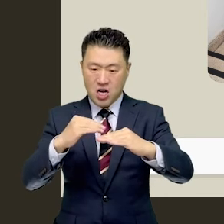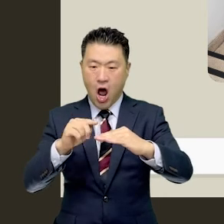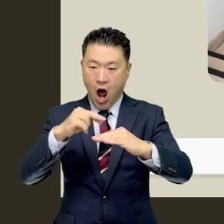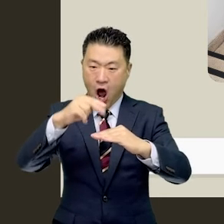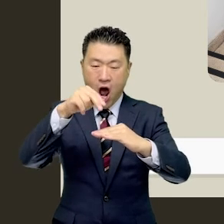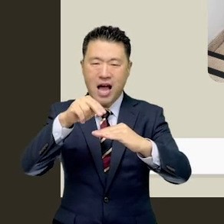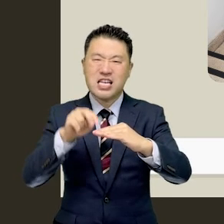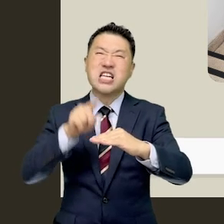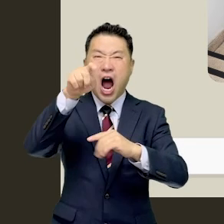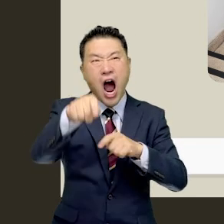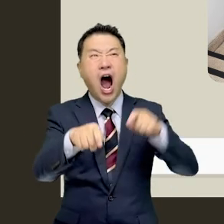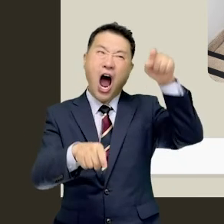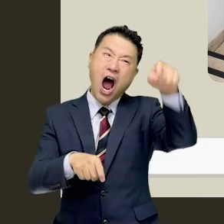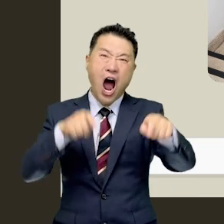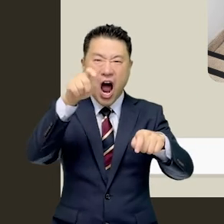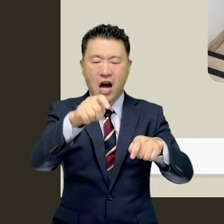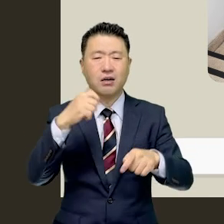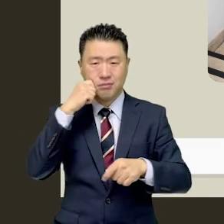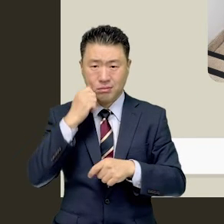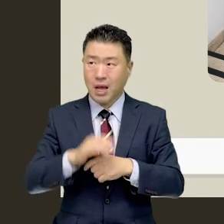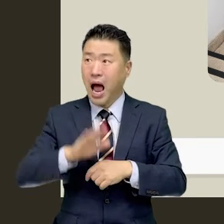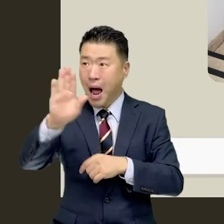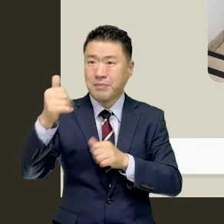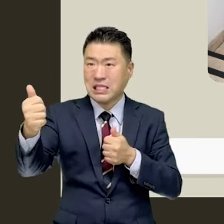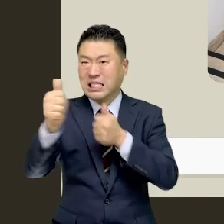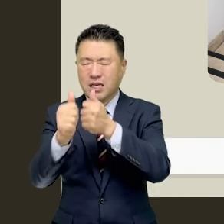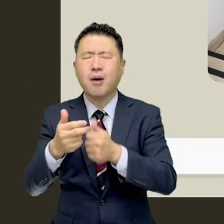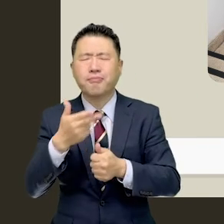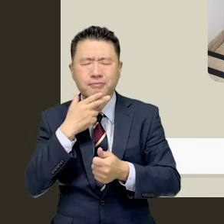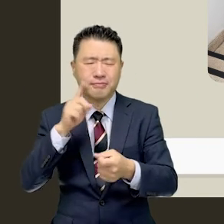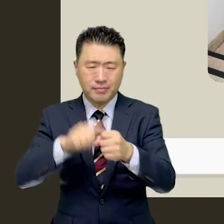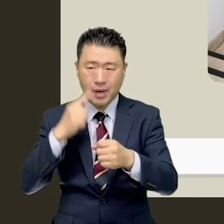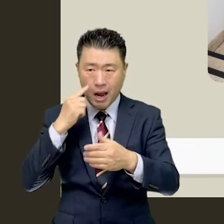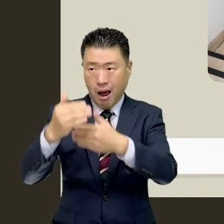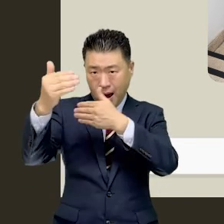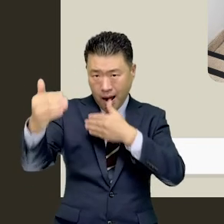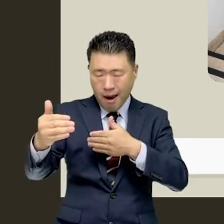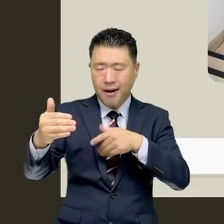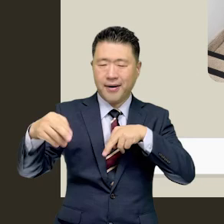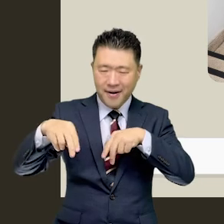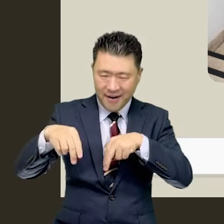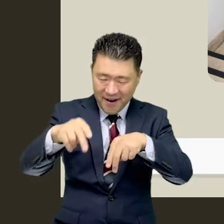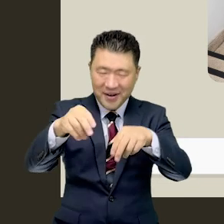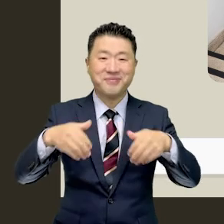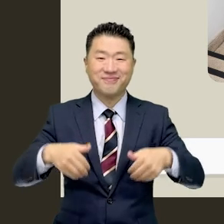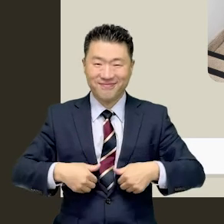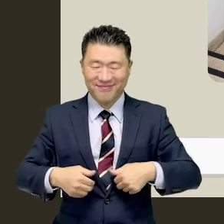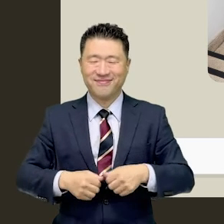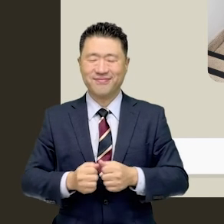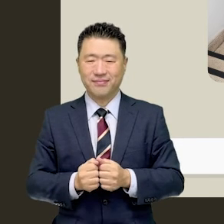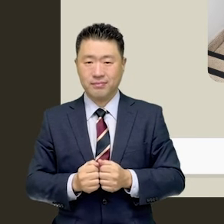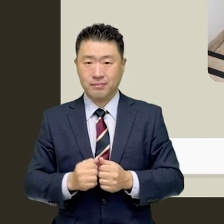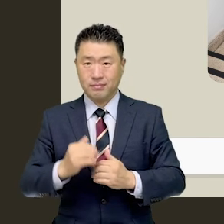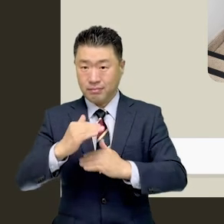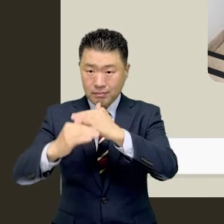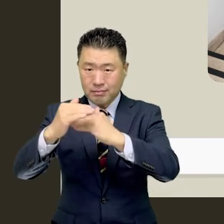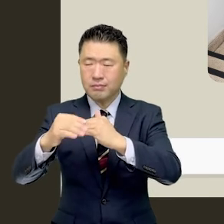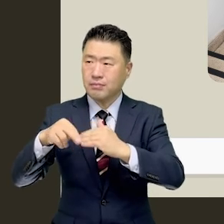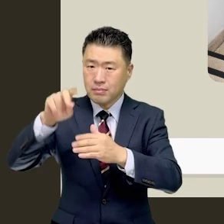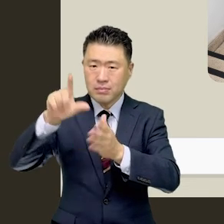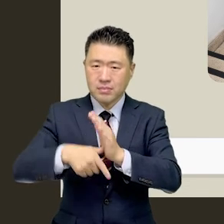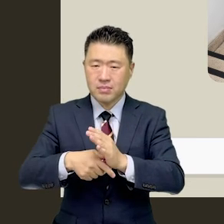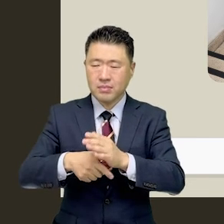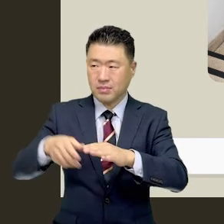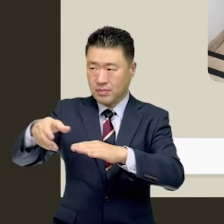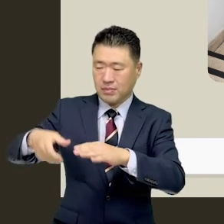않습니다. 앞사람과 충돌하지 않도록 하여 간격을 두고 걸어갑니다. 계단을 오르내릴 때